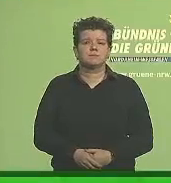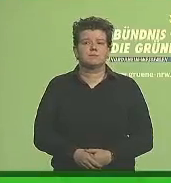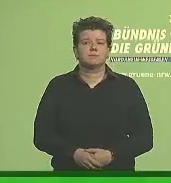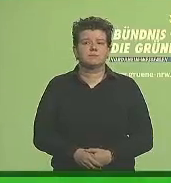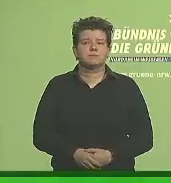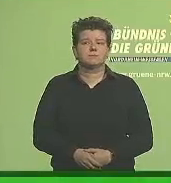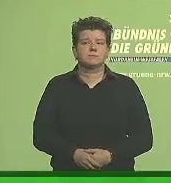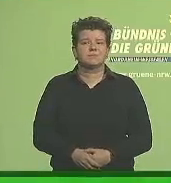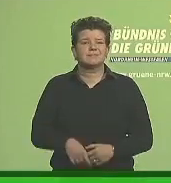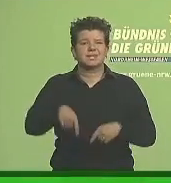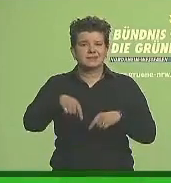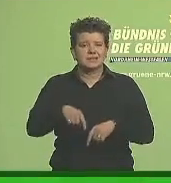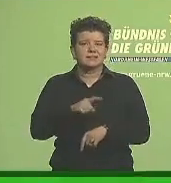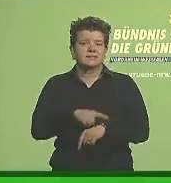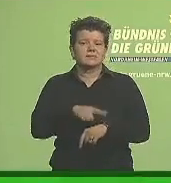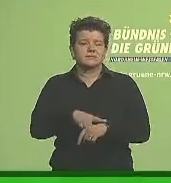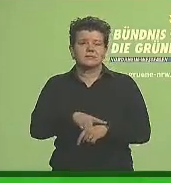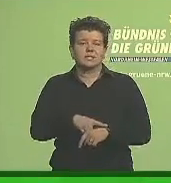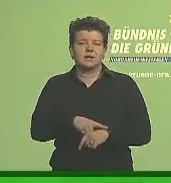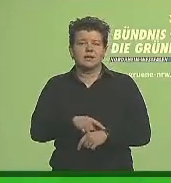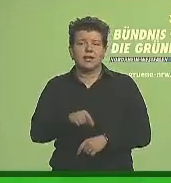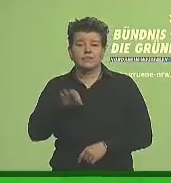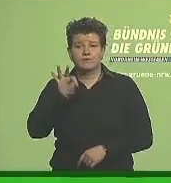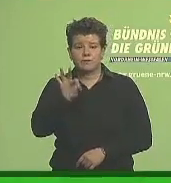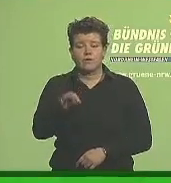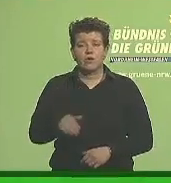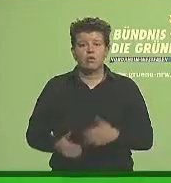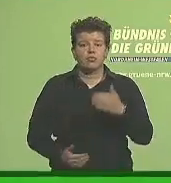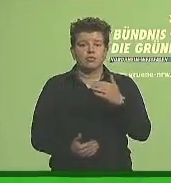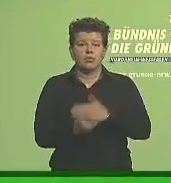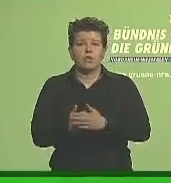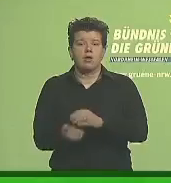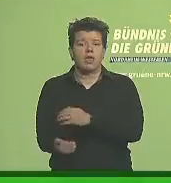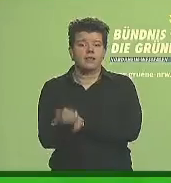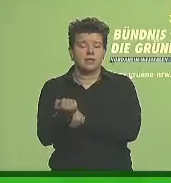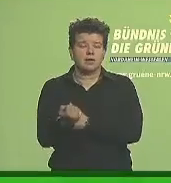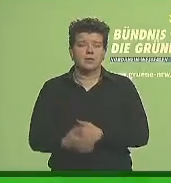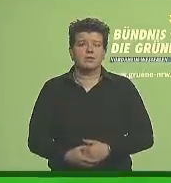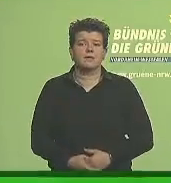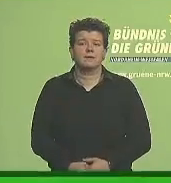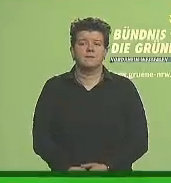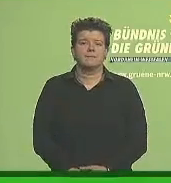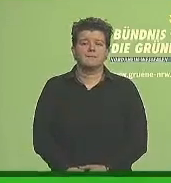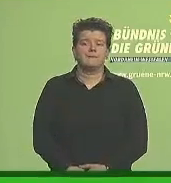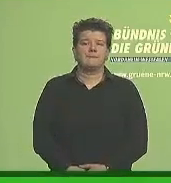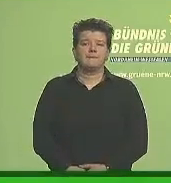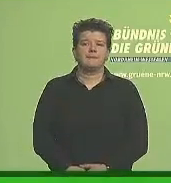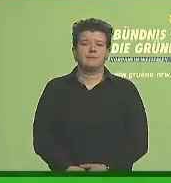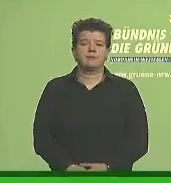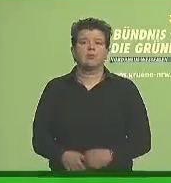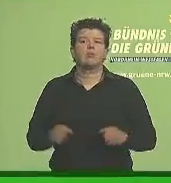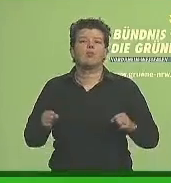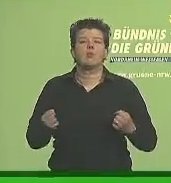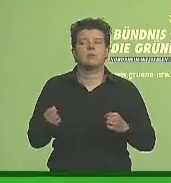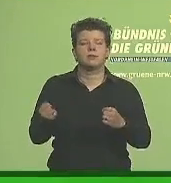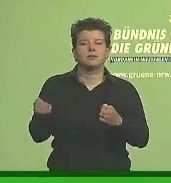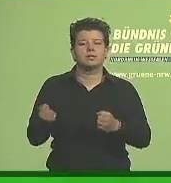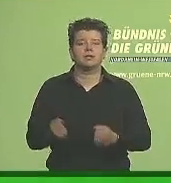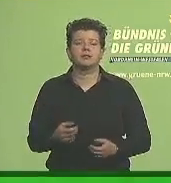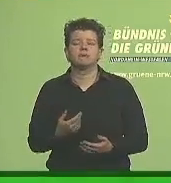erneuerbares Zeitalter vor uns und das trifft alle Lebensbereiche. Das Wohnen, die Mobilität, die Gebäude,